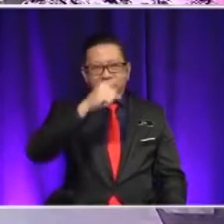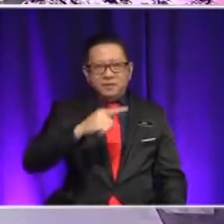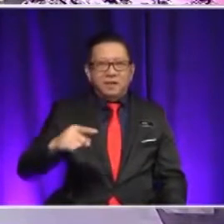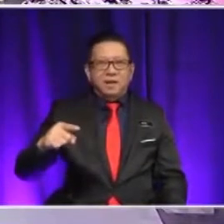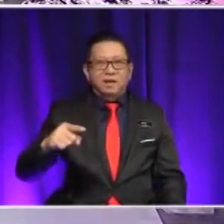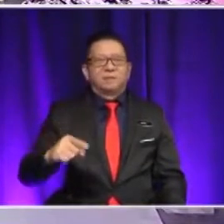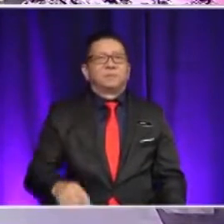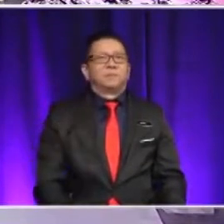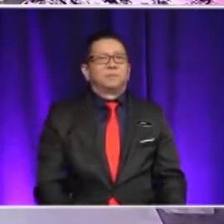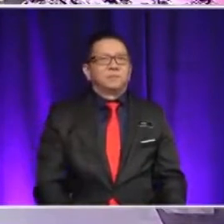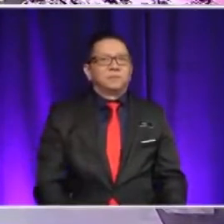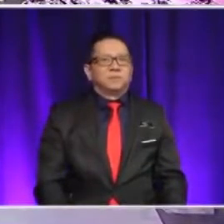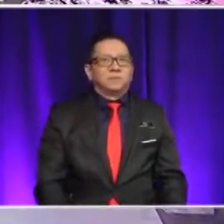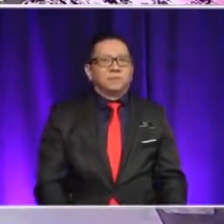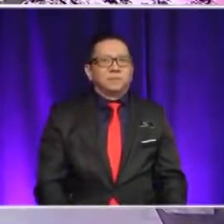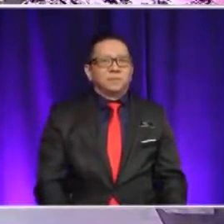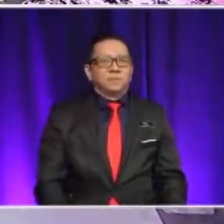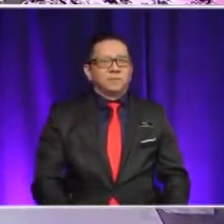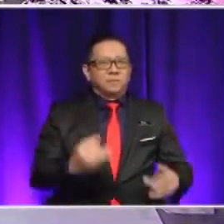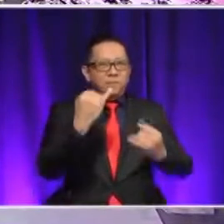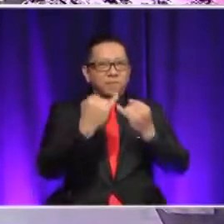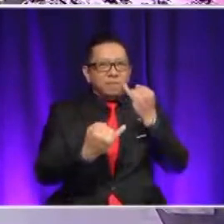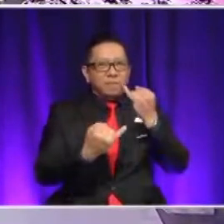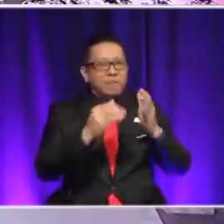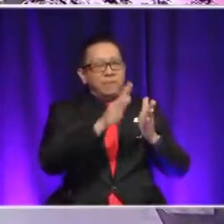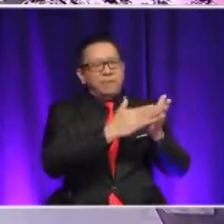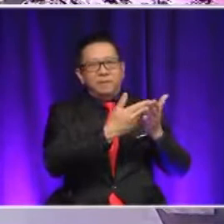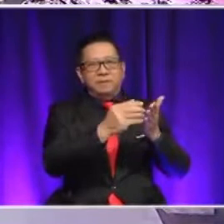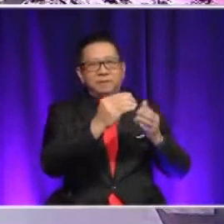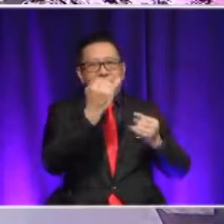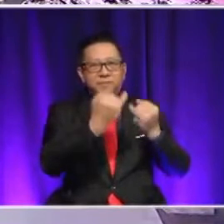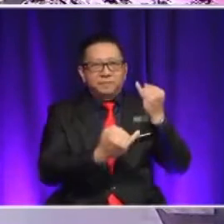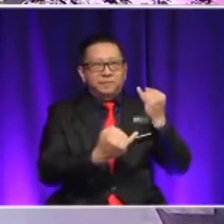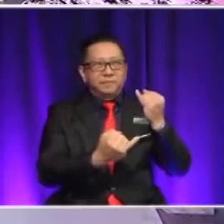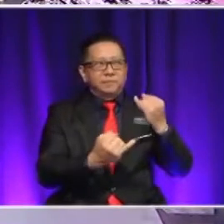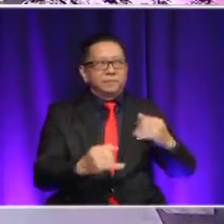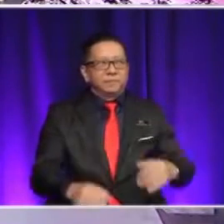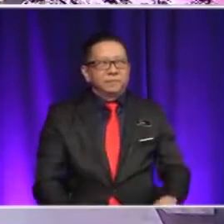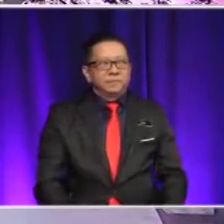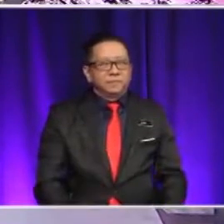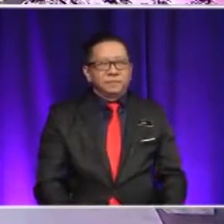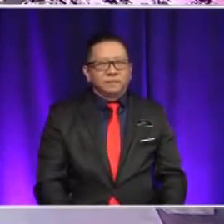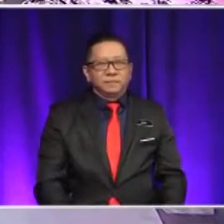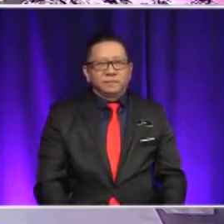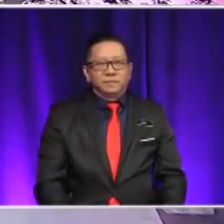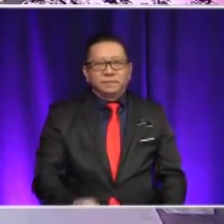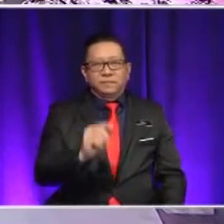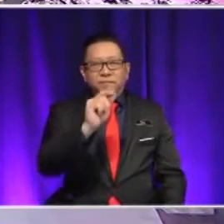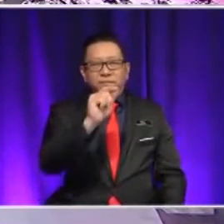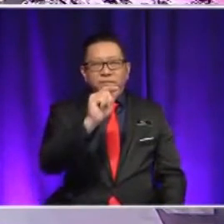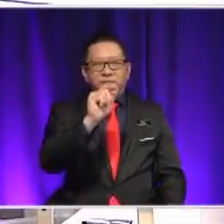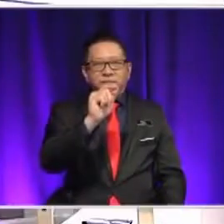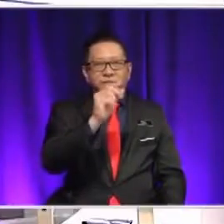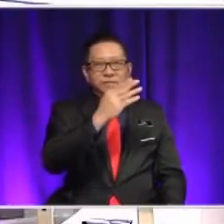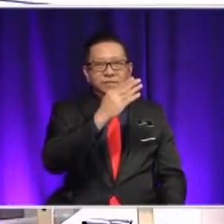20123 Oke dan sapuin terakhir Oke daripada sini bye begini ah lurus-lurus